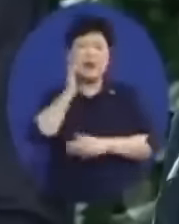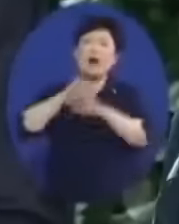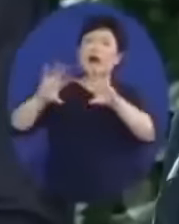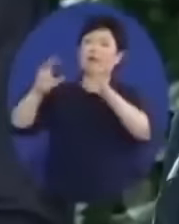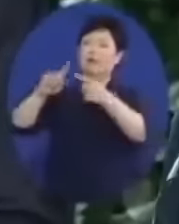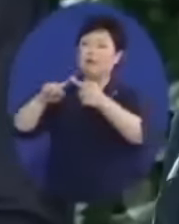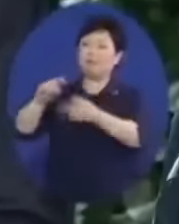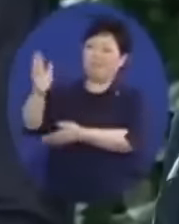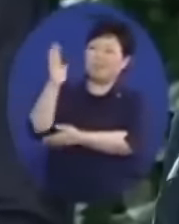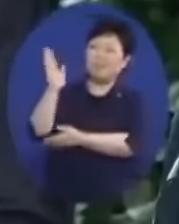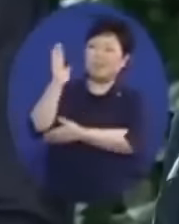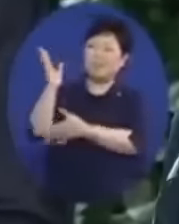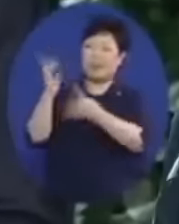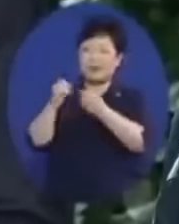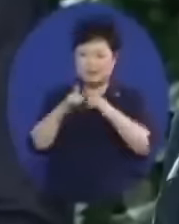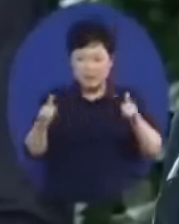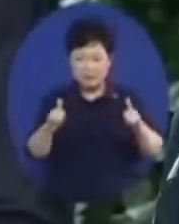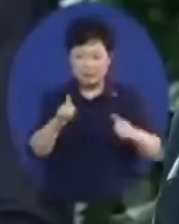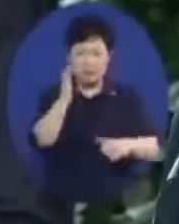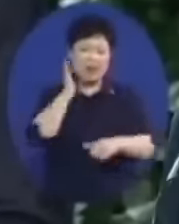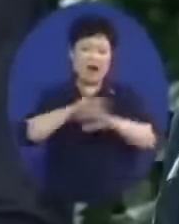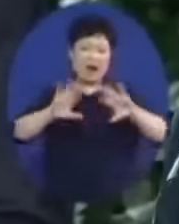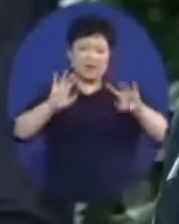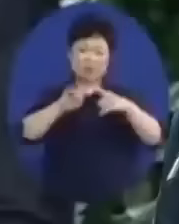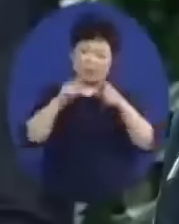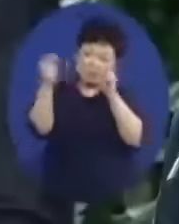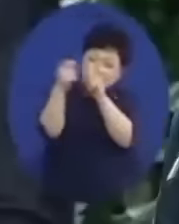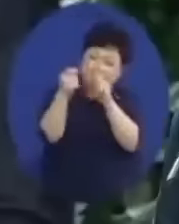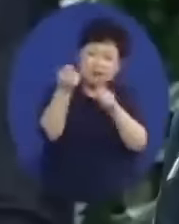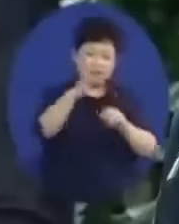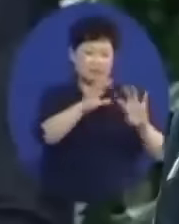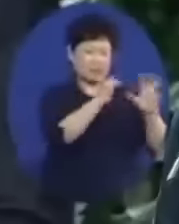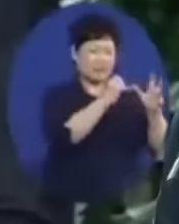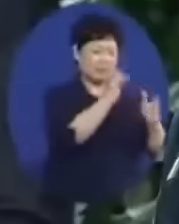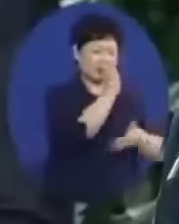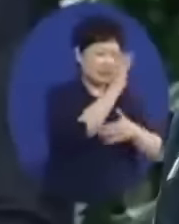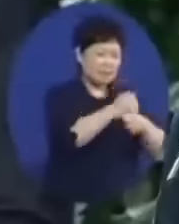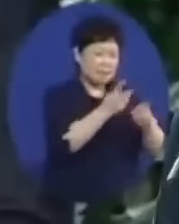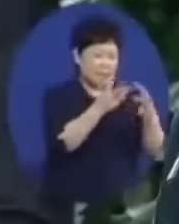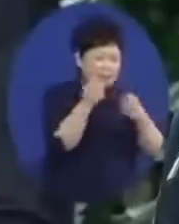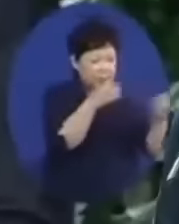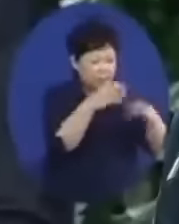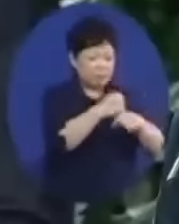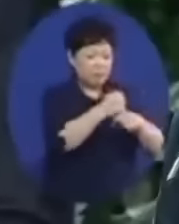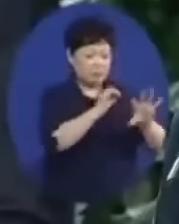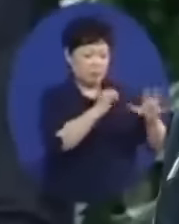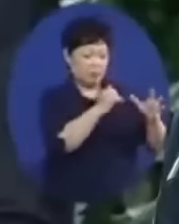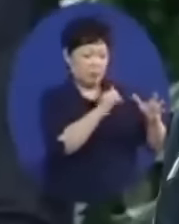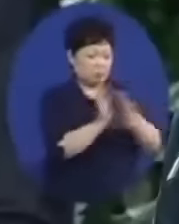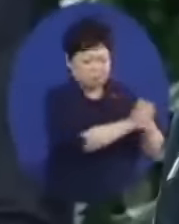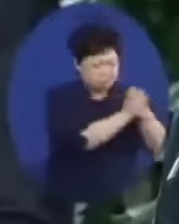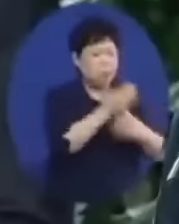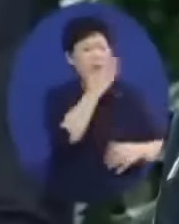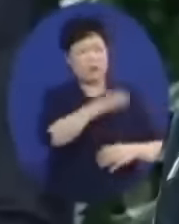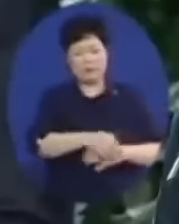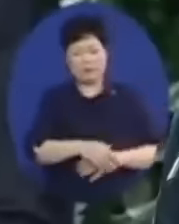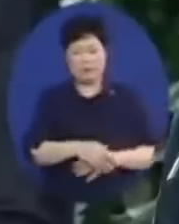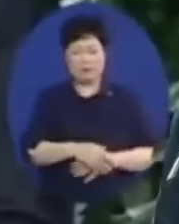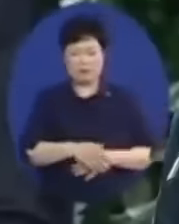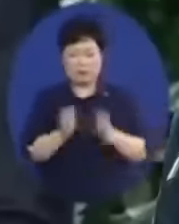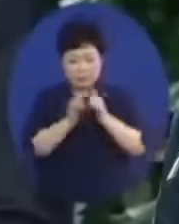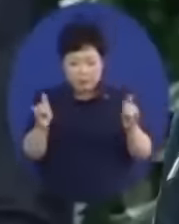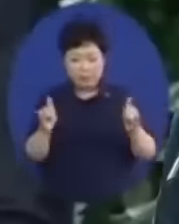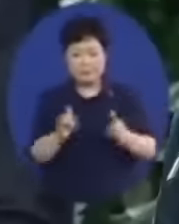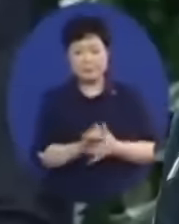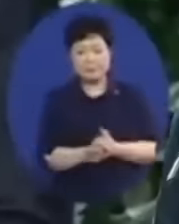하늘나라 이야기를 많이 하는 사람과 이야기하면 하늘나라가 가차워지고 세상 일을 많이 하는 사람하고 같이 있으면 세상이 가차워져요.